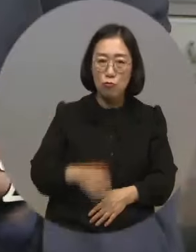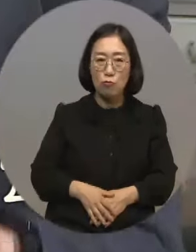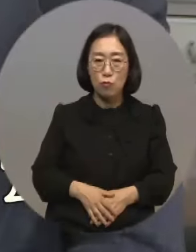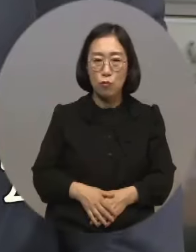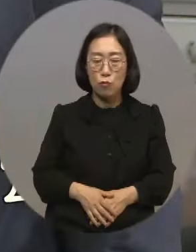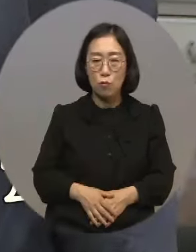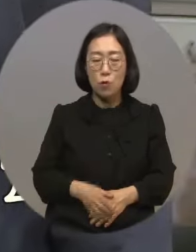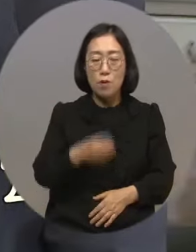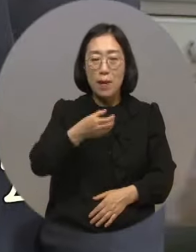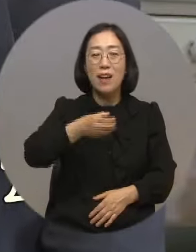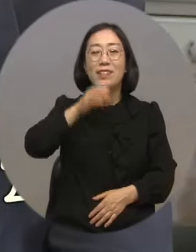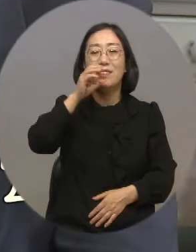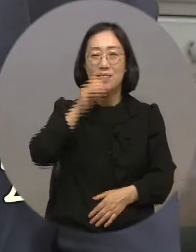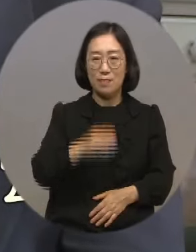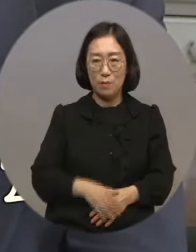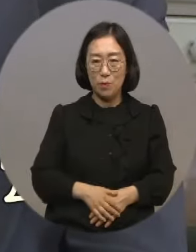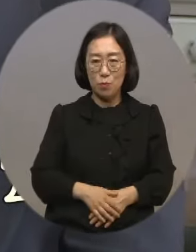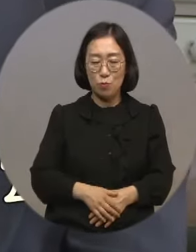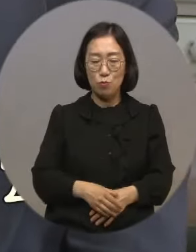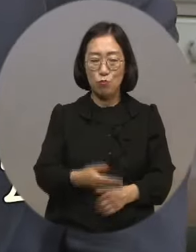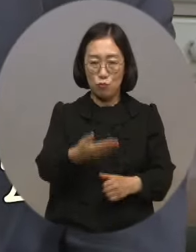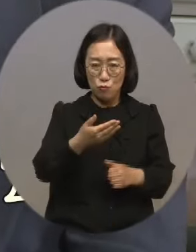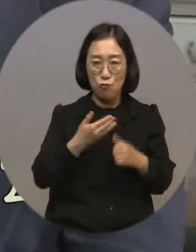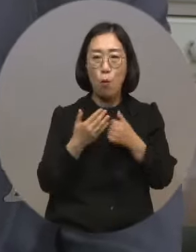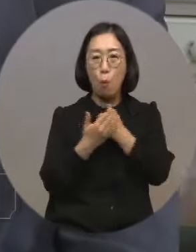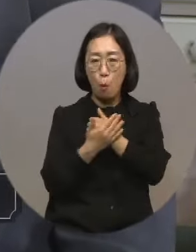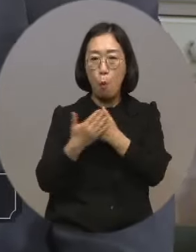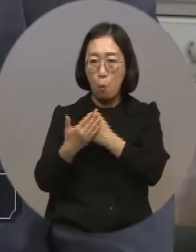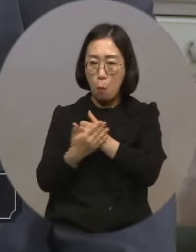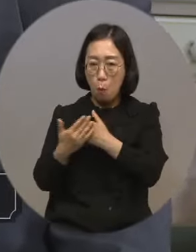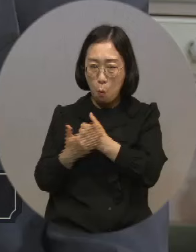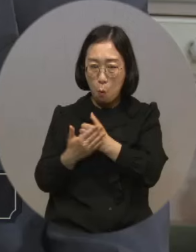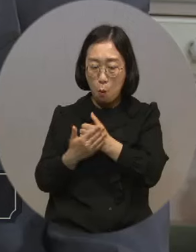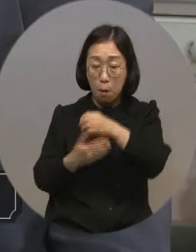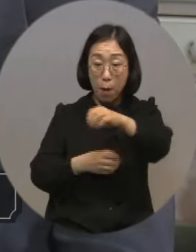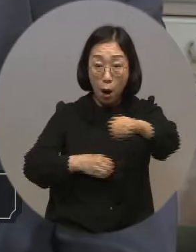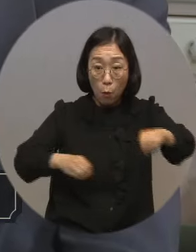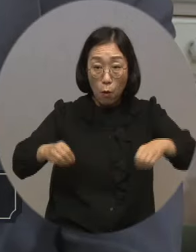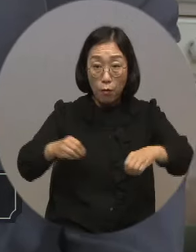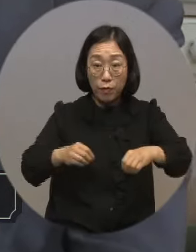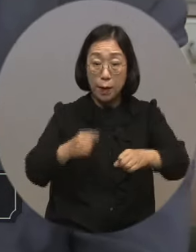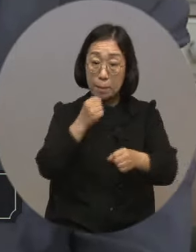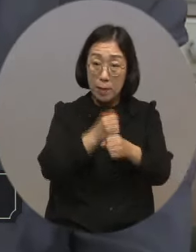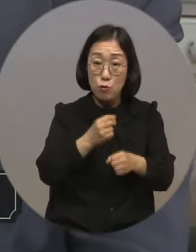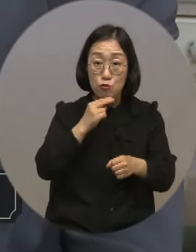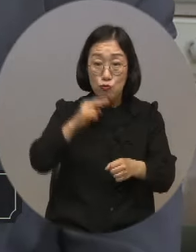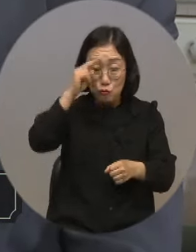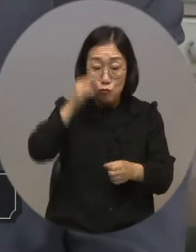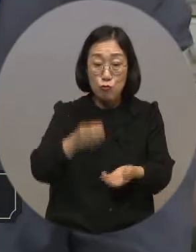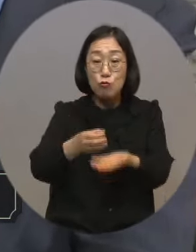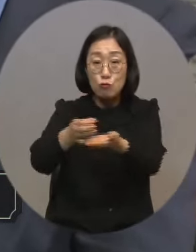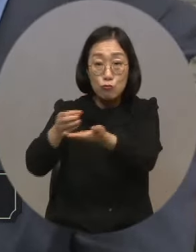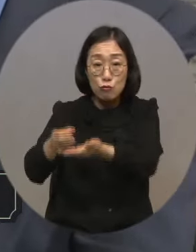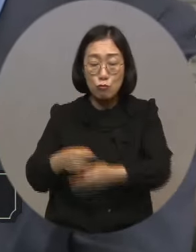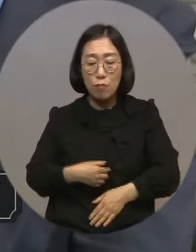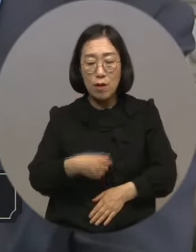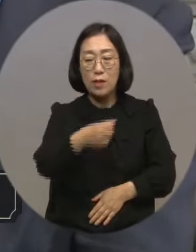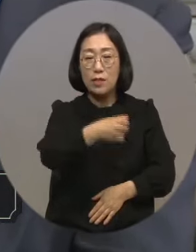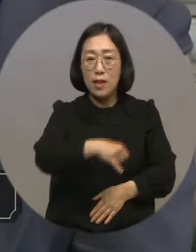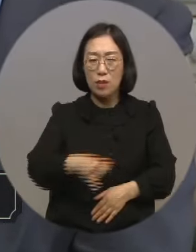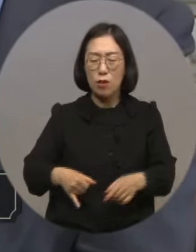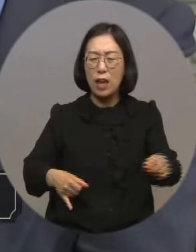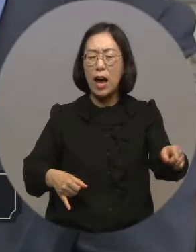설립 음료수 하나 갖다 놓으시고 그분들이 제 술을 마셔보시고 아, 자녀분들에게 야, 쟤